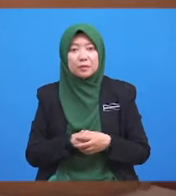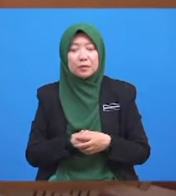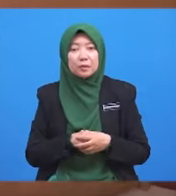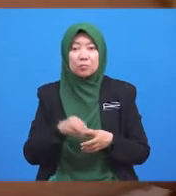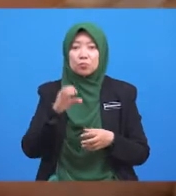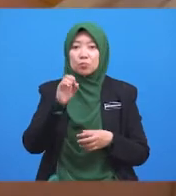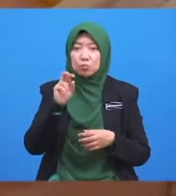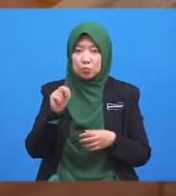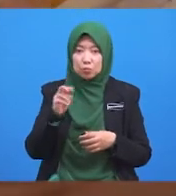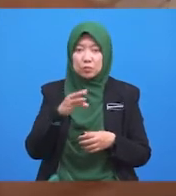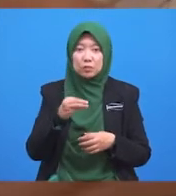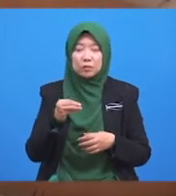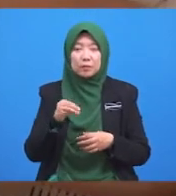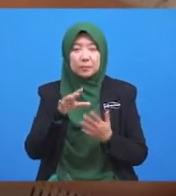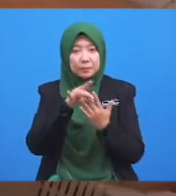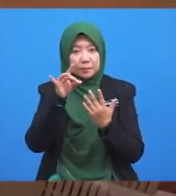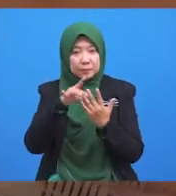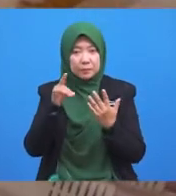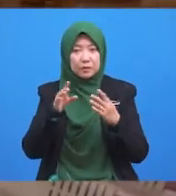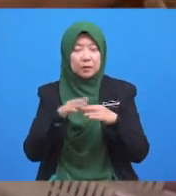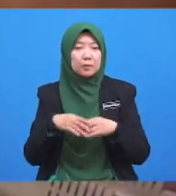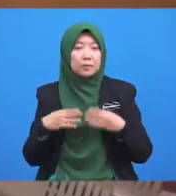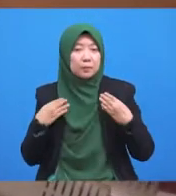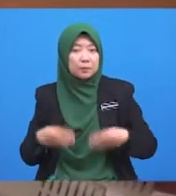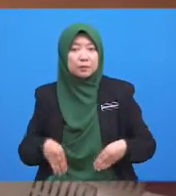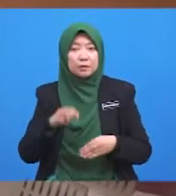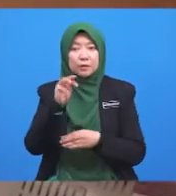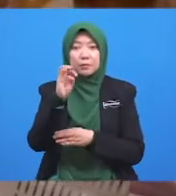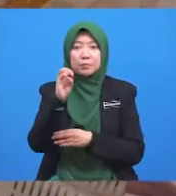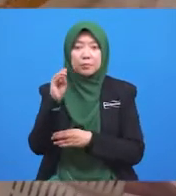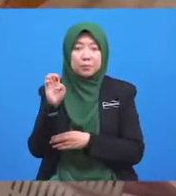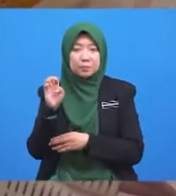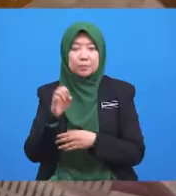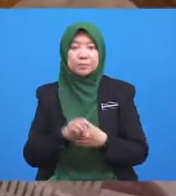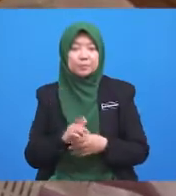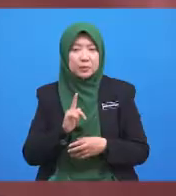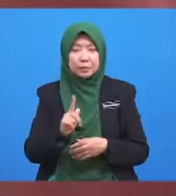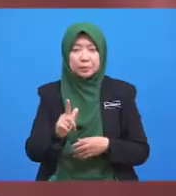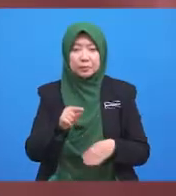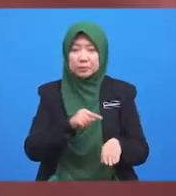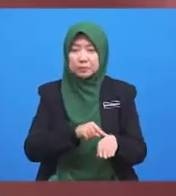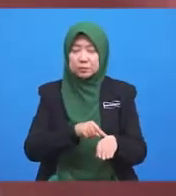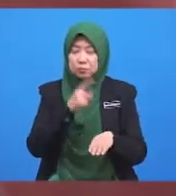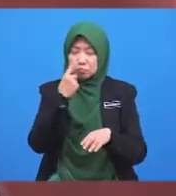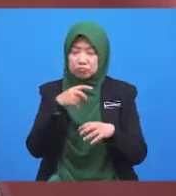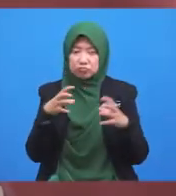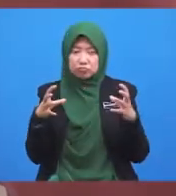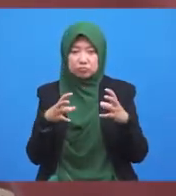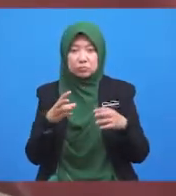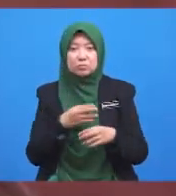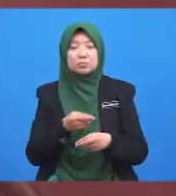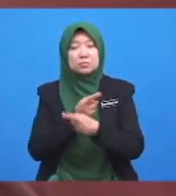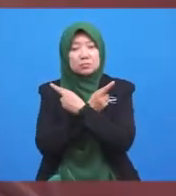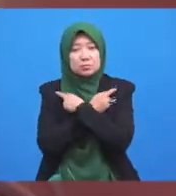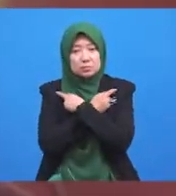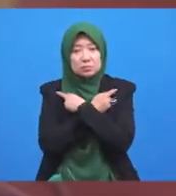Pasangkan mesin dan pilih body mode dan mulakan rawatan. Laraskan masa untuk cengkaman dan relax